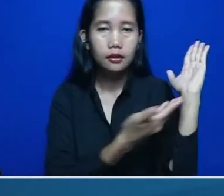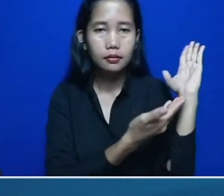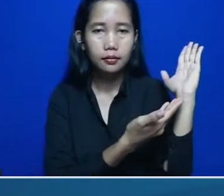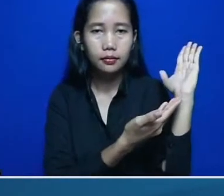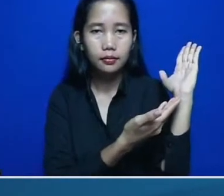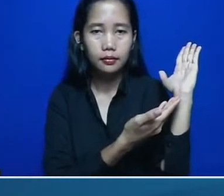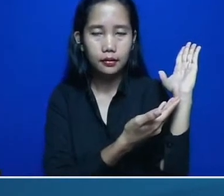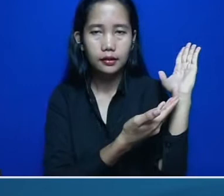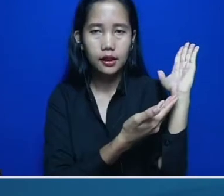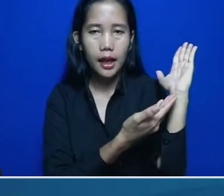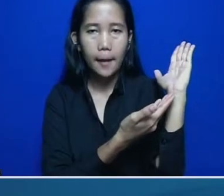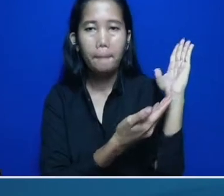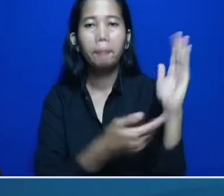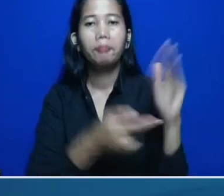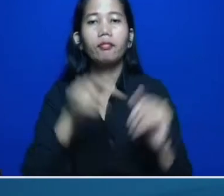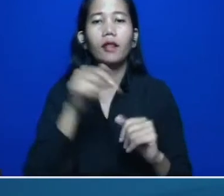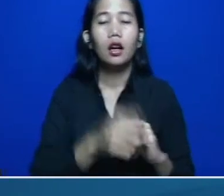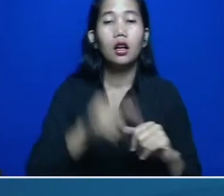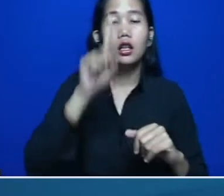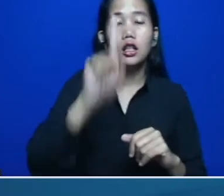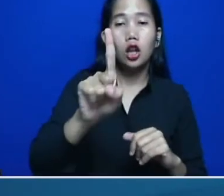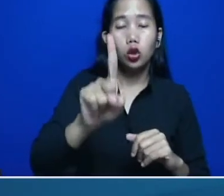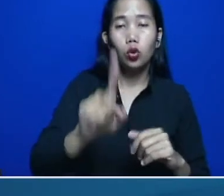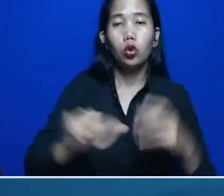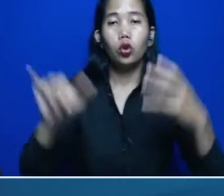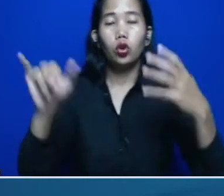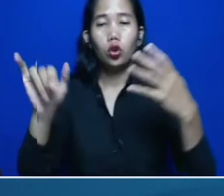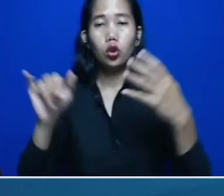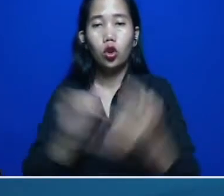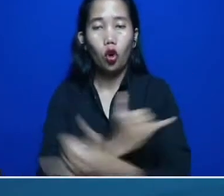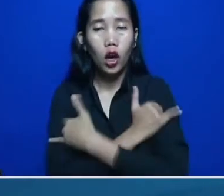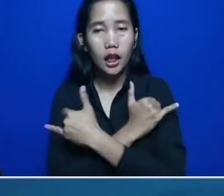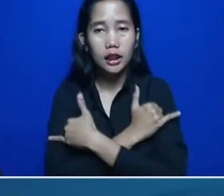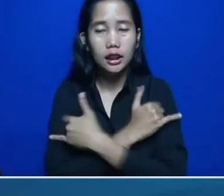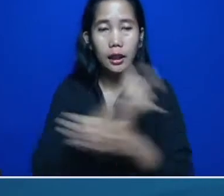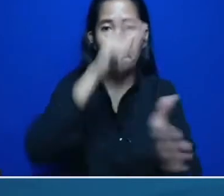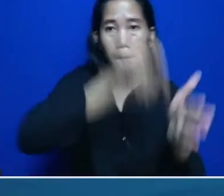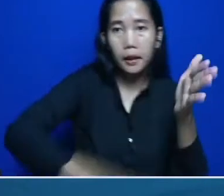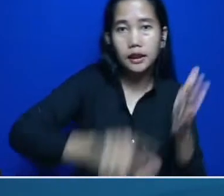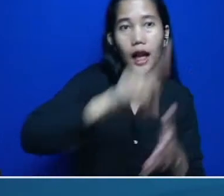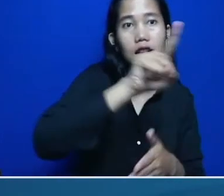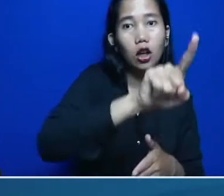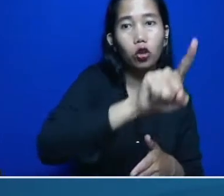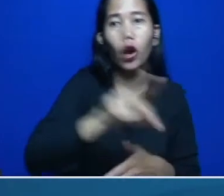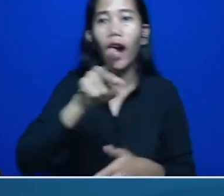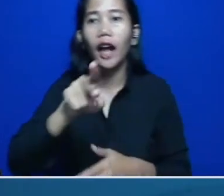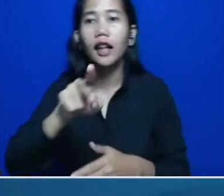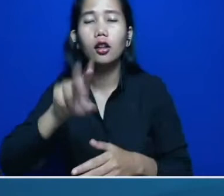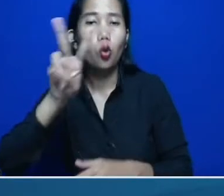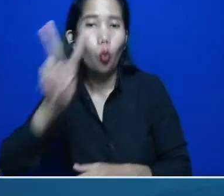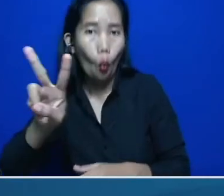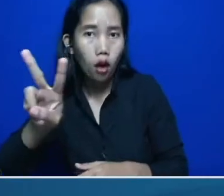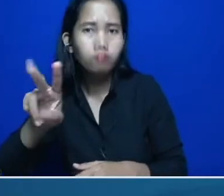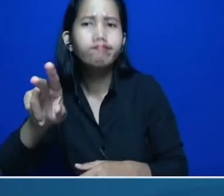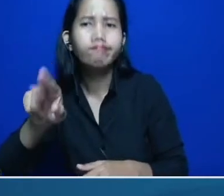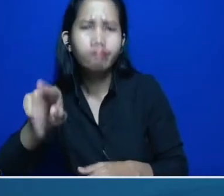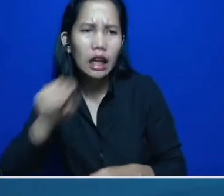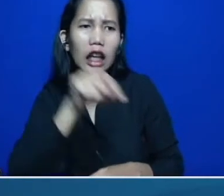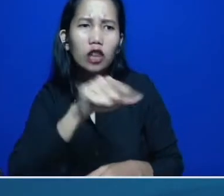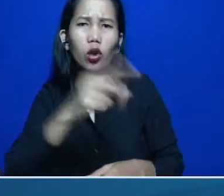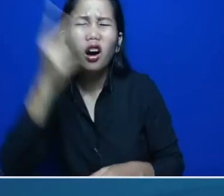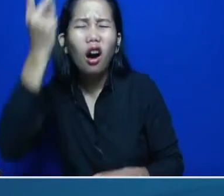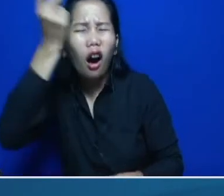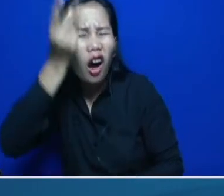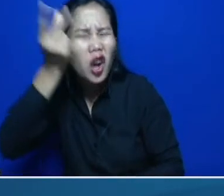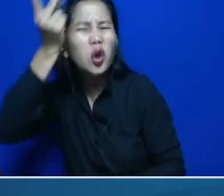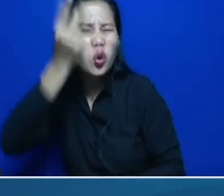ayat ini adalah Kerinduan Allah bagi manusia berarti Kerinduan